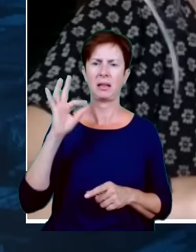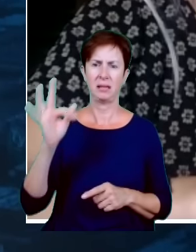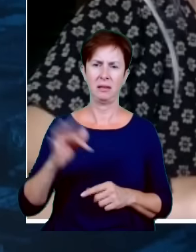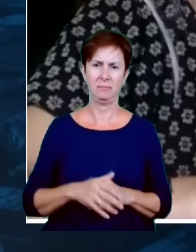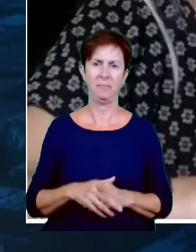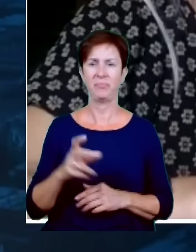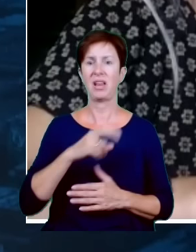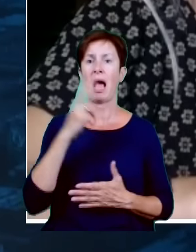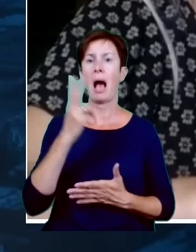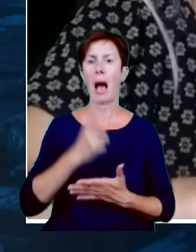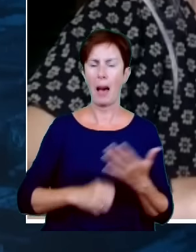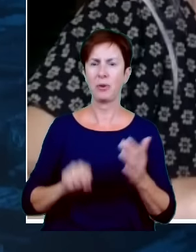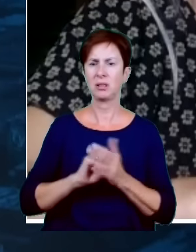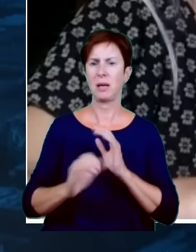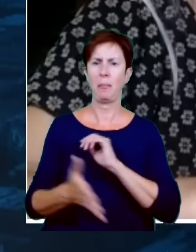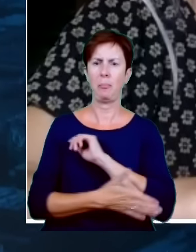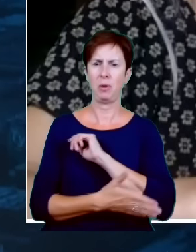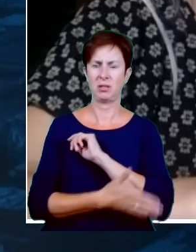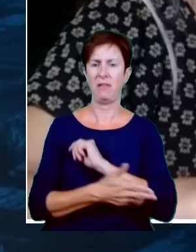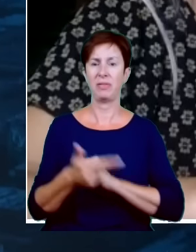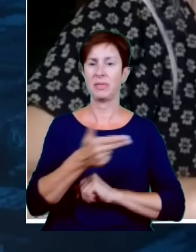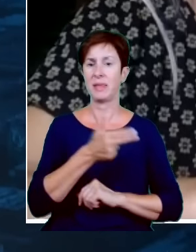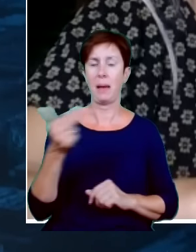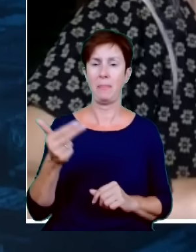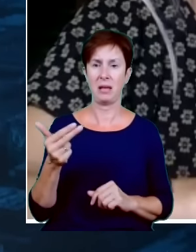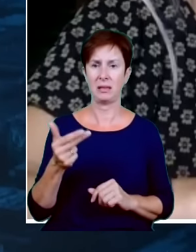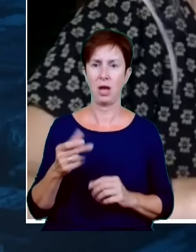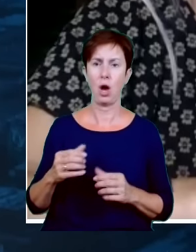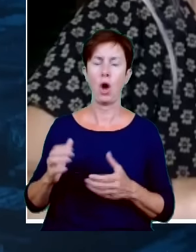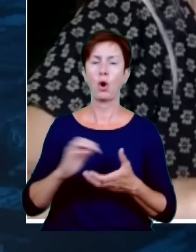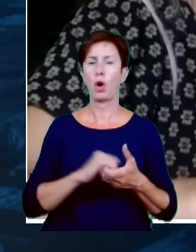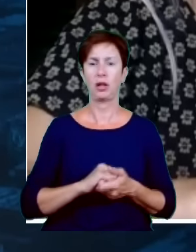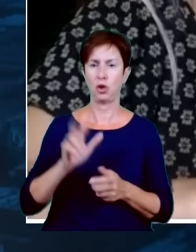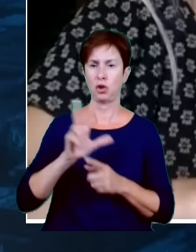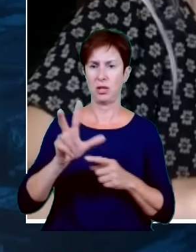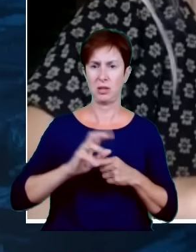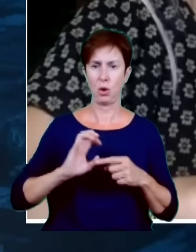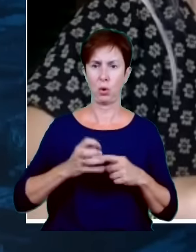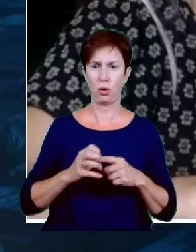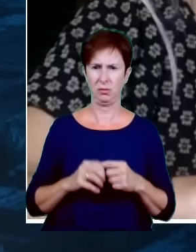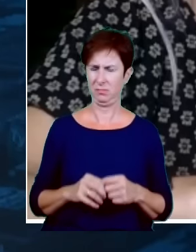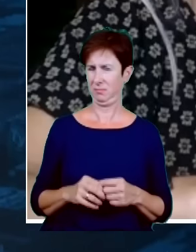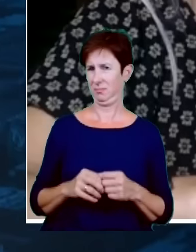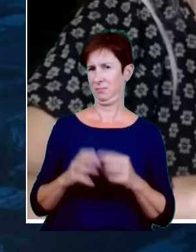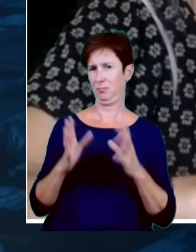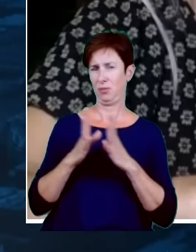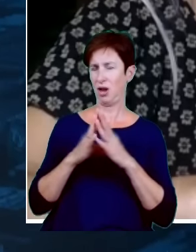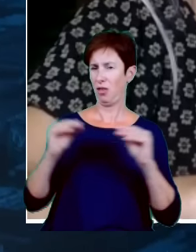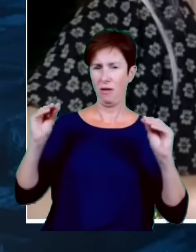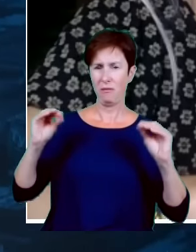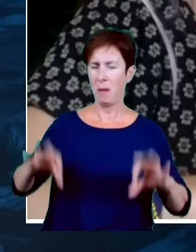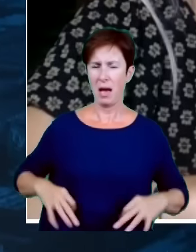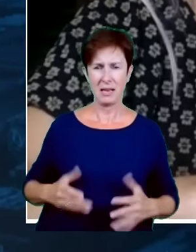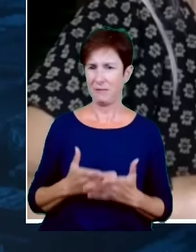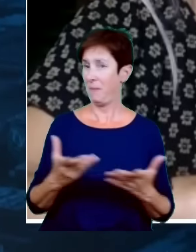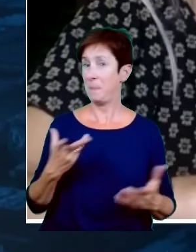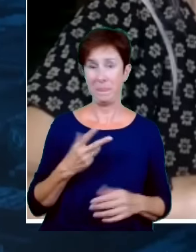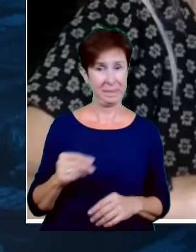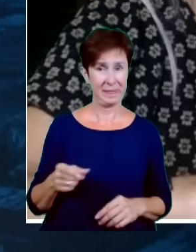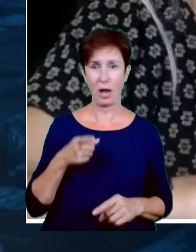aborcja jest podstawowym tematem koalicji 13 grudnia Szanowni państwo No nie to jest temat